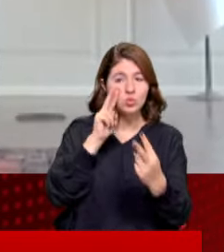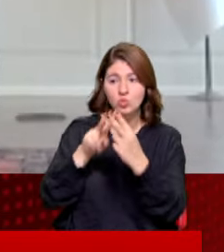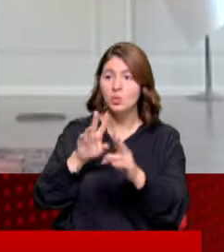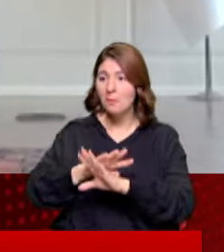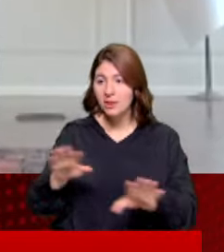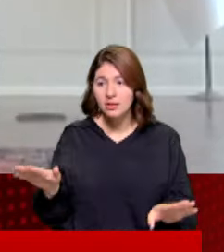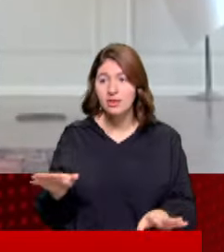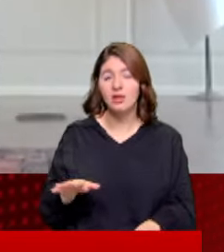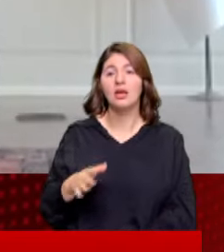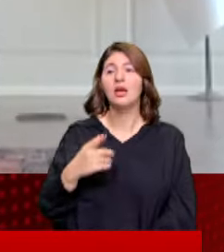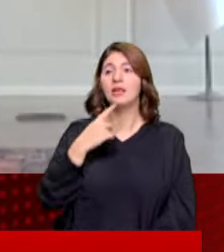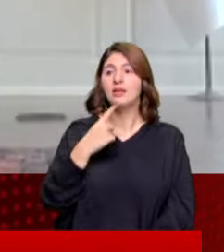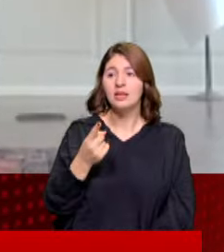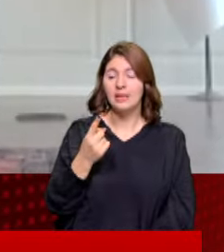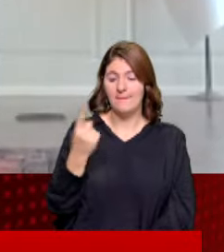ki